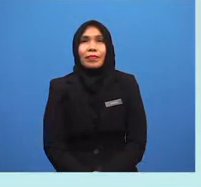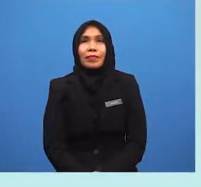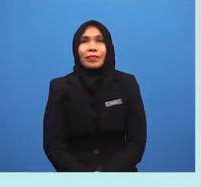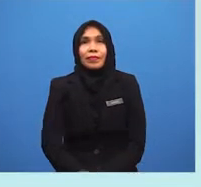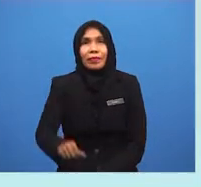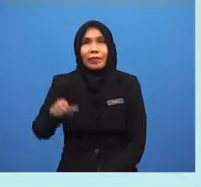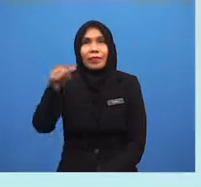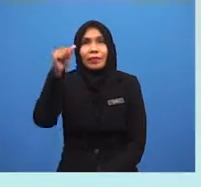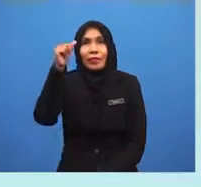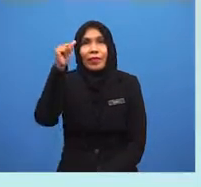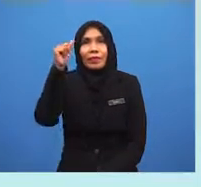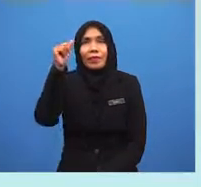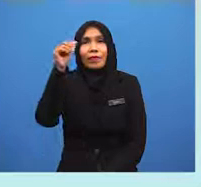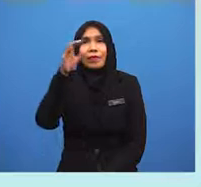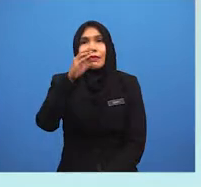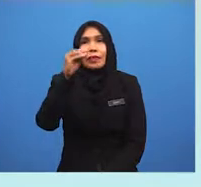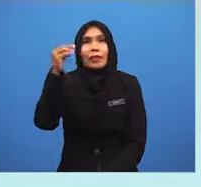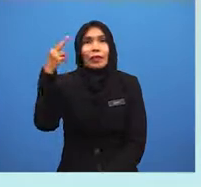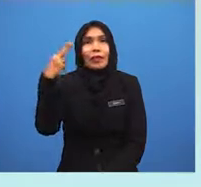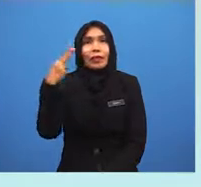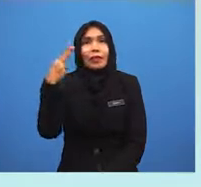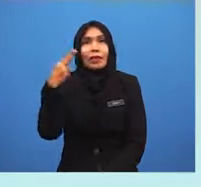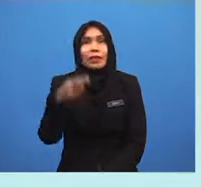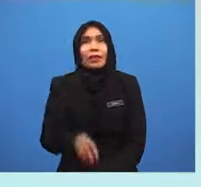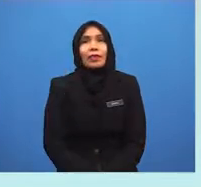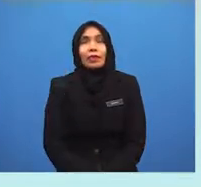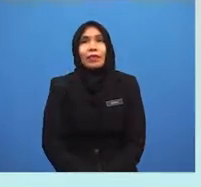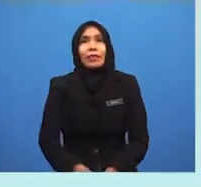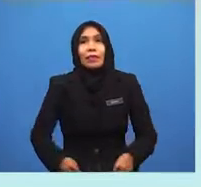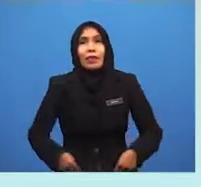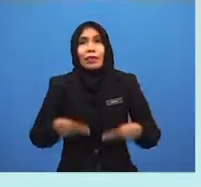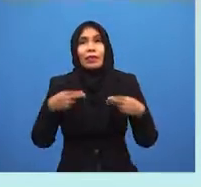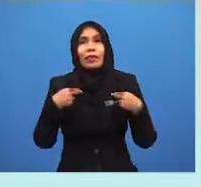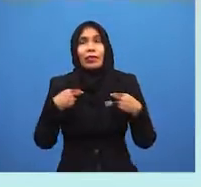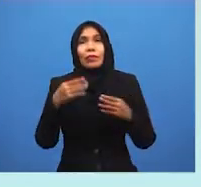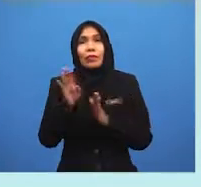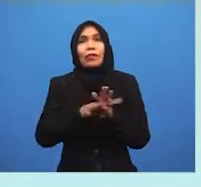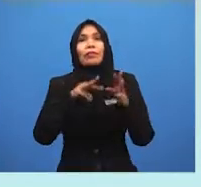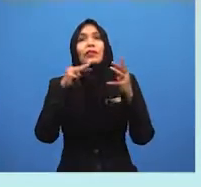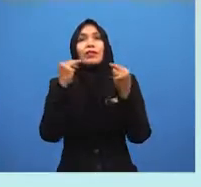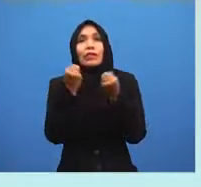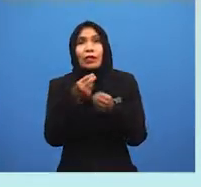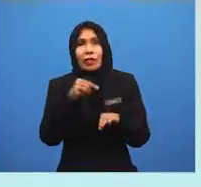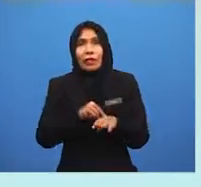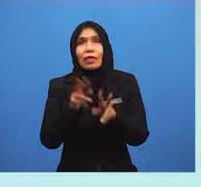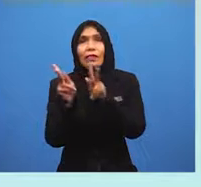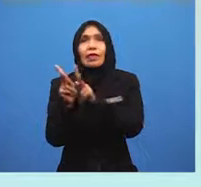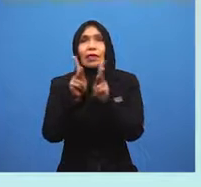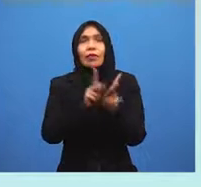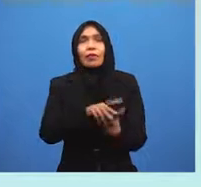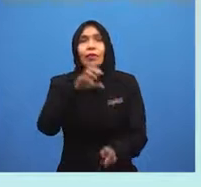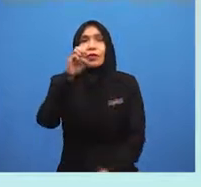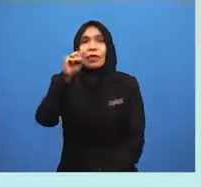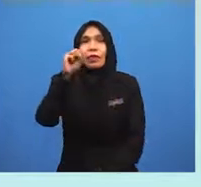Apeng dan Hemanika hidup bermasyarakat di Kampung Selamat. Mereka